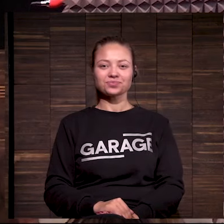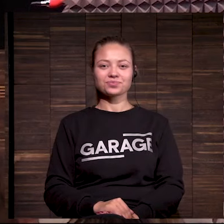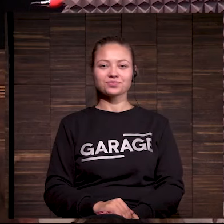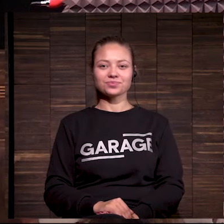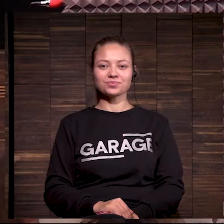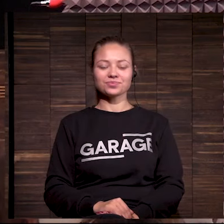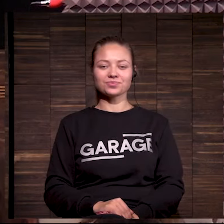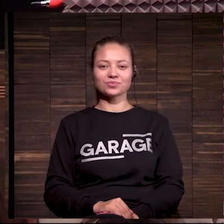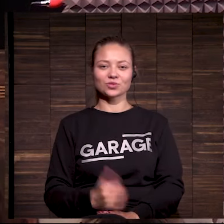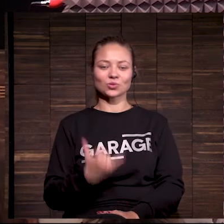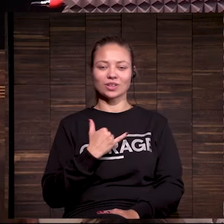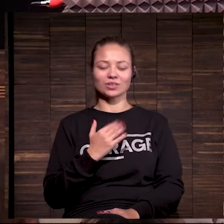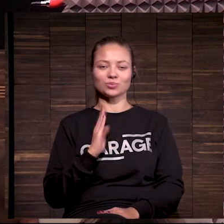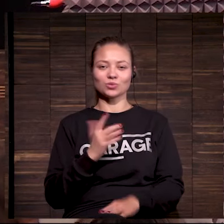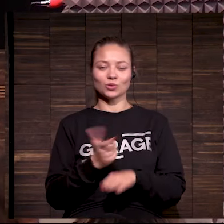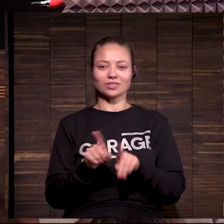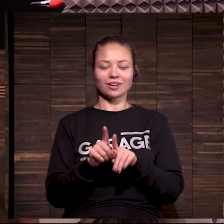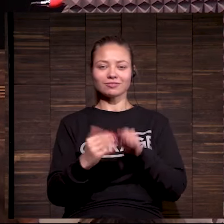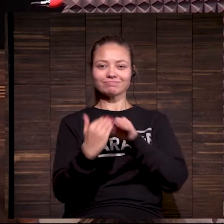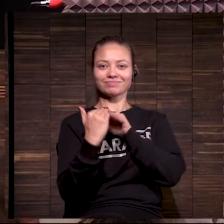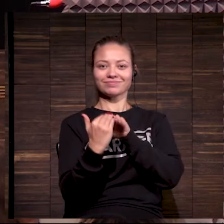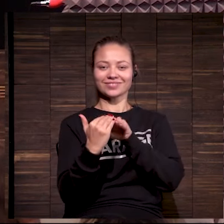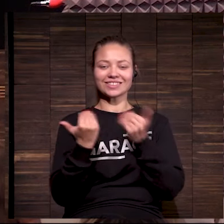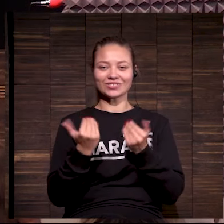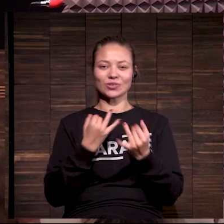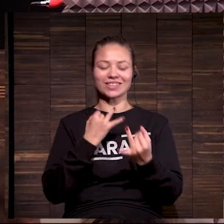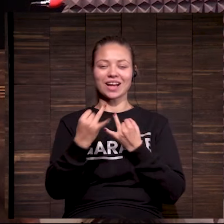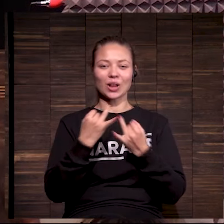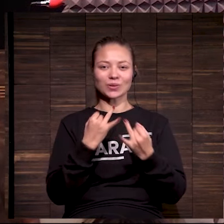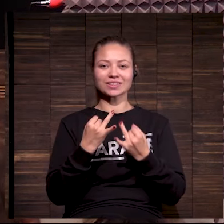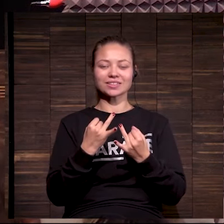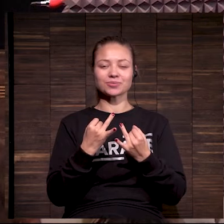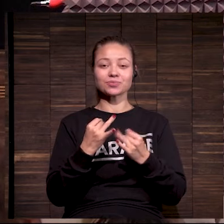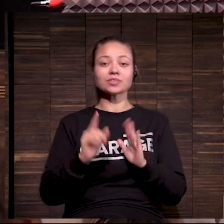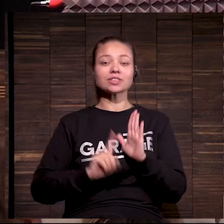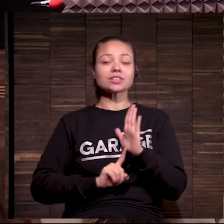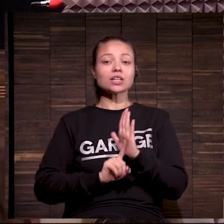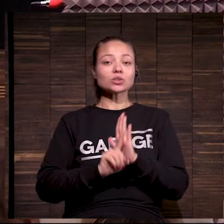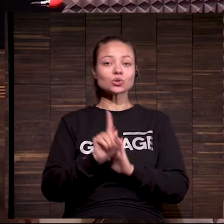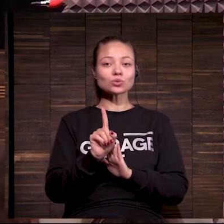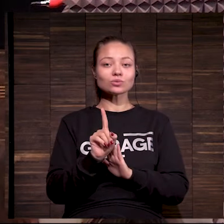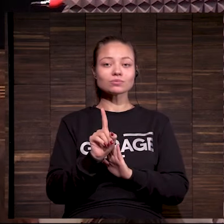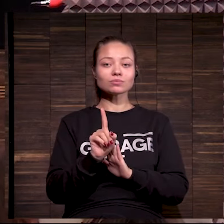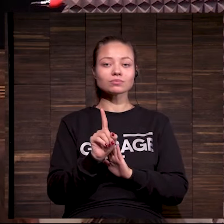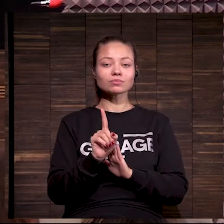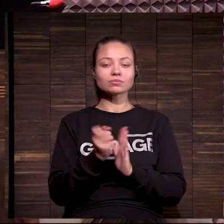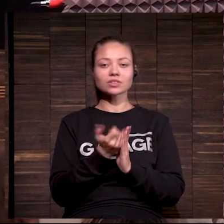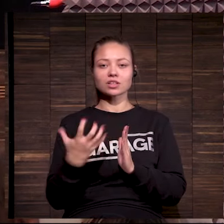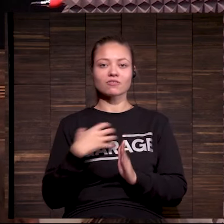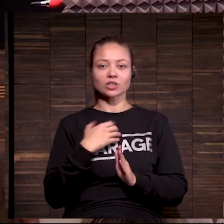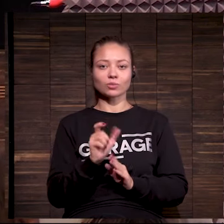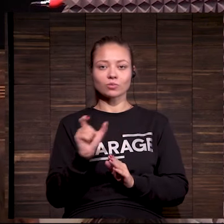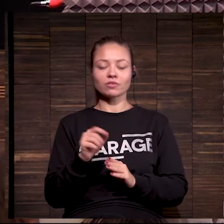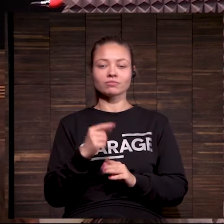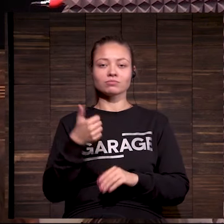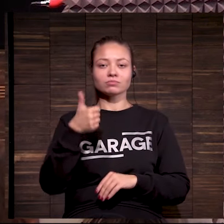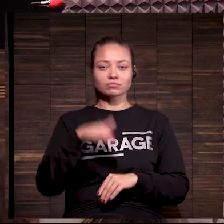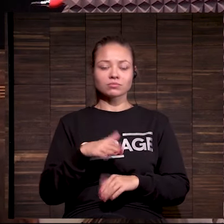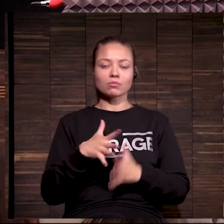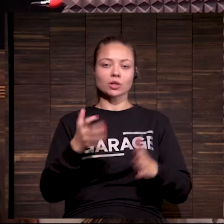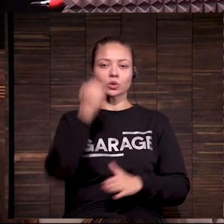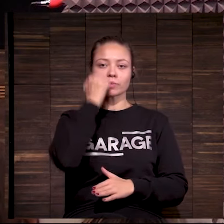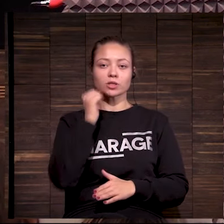у нас будет очень интерактивный сегодня диалог начну с пары важных моментов во первых большое спасибо за то